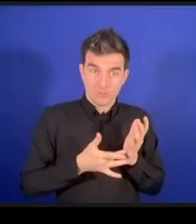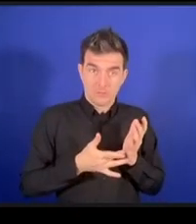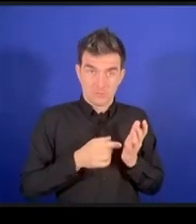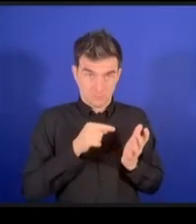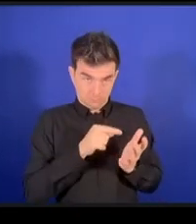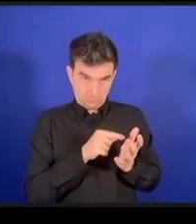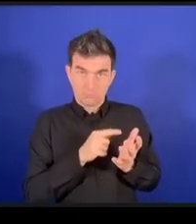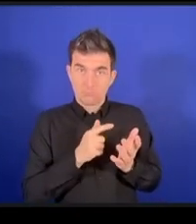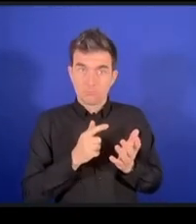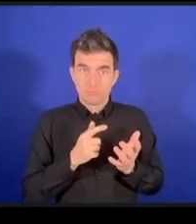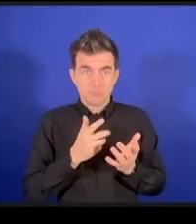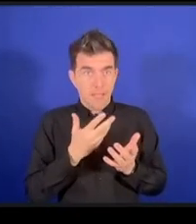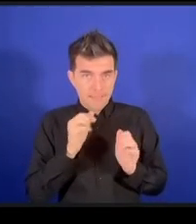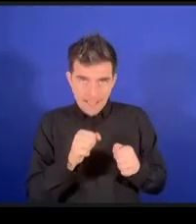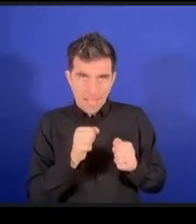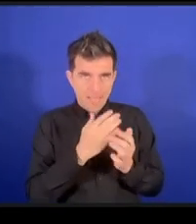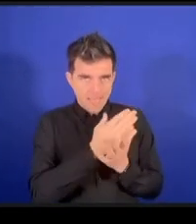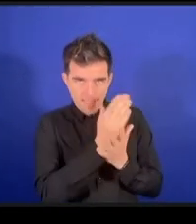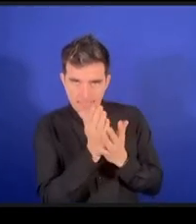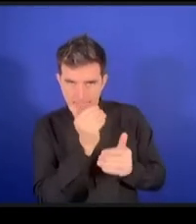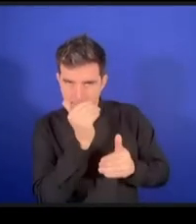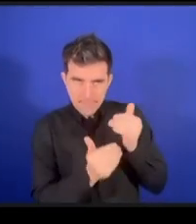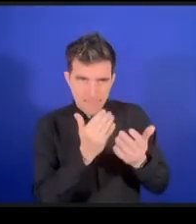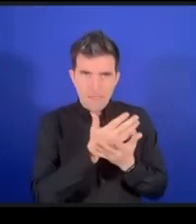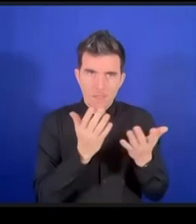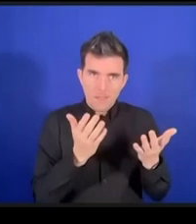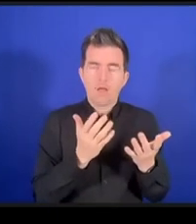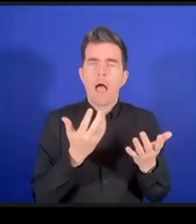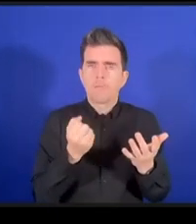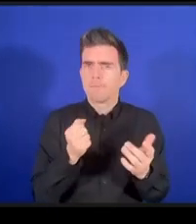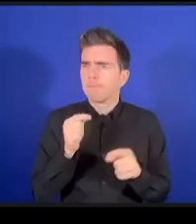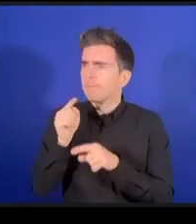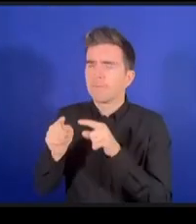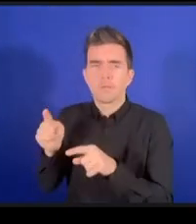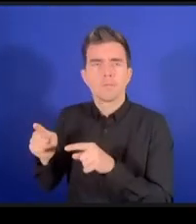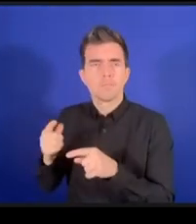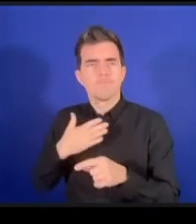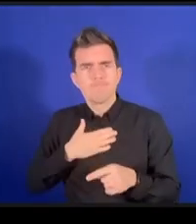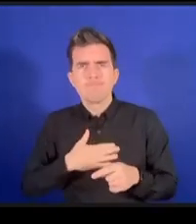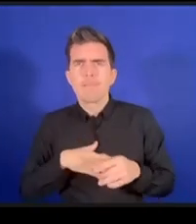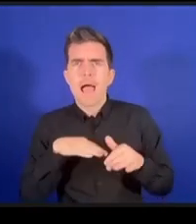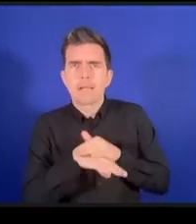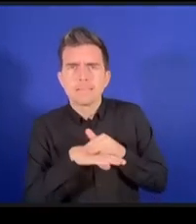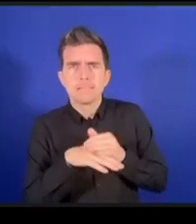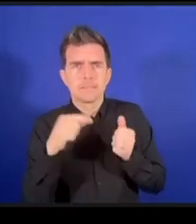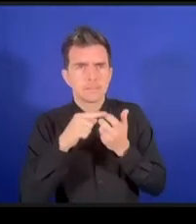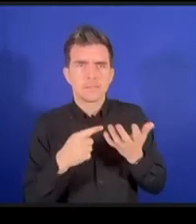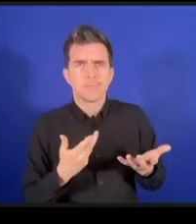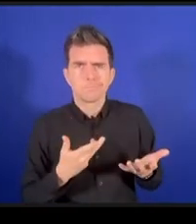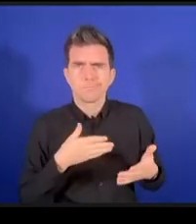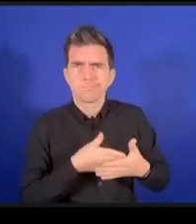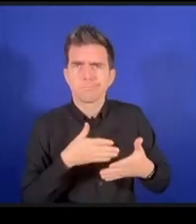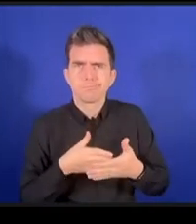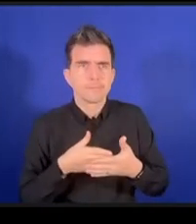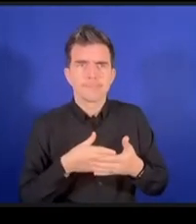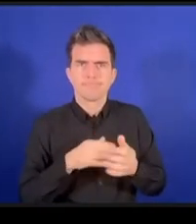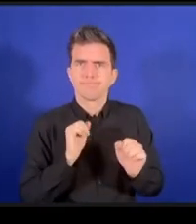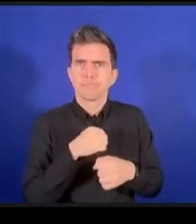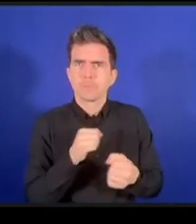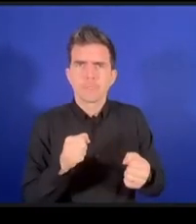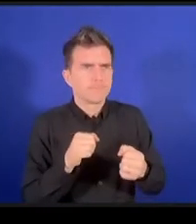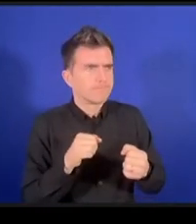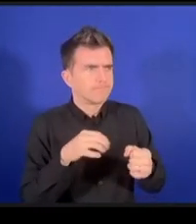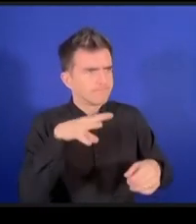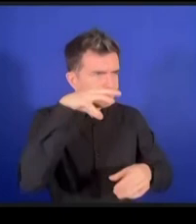которые пользуются ими не всегда получают равный доступ к интернету ко всему контенту